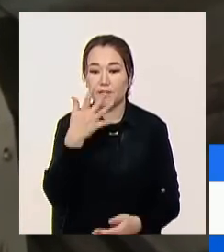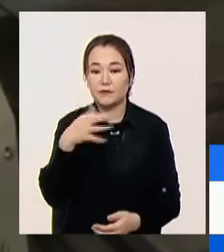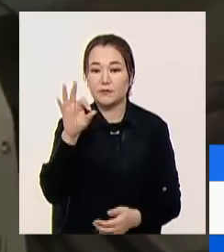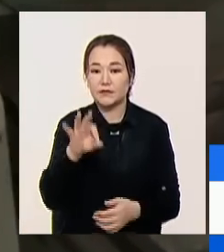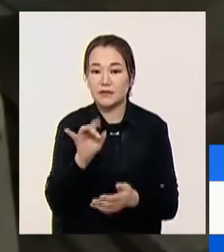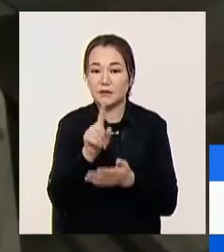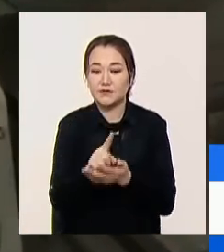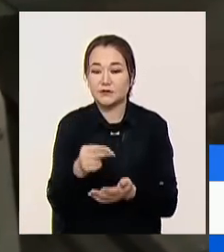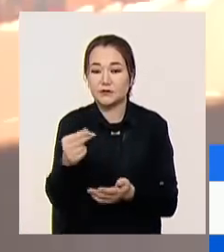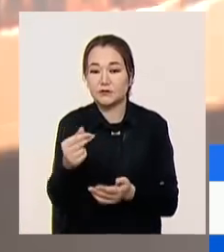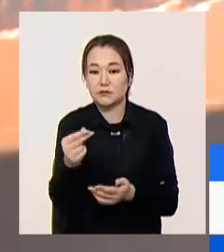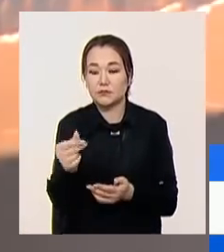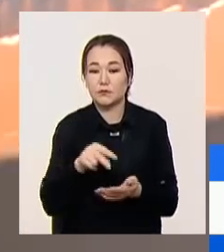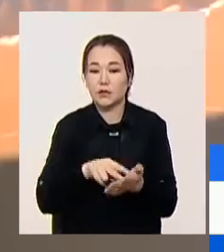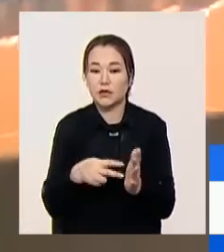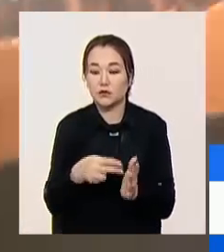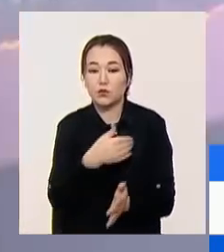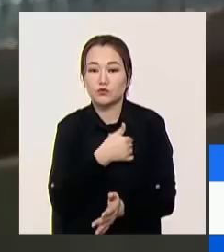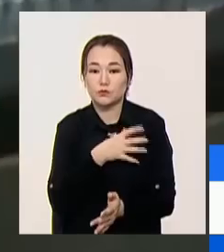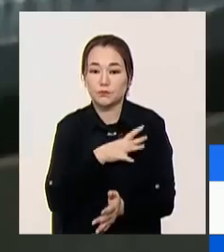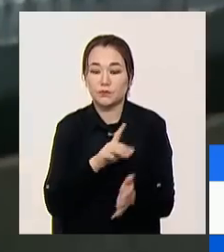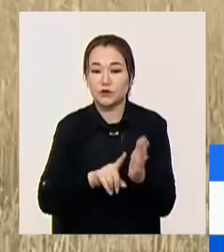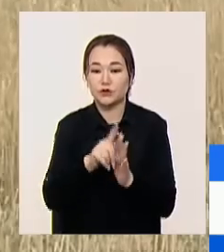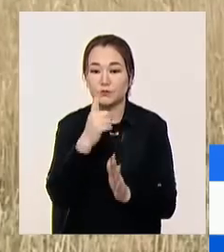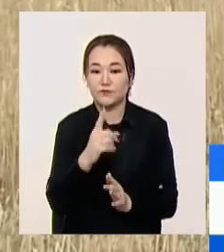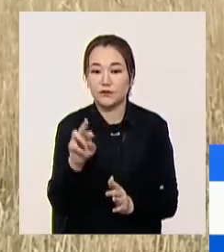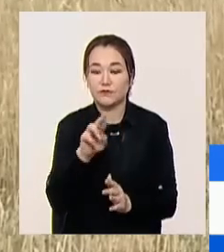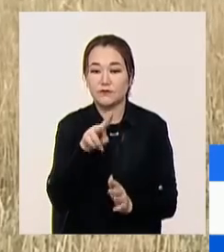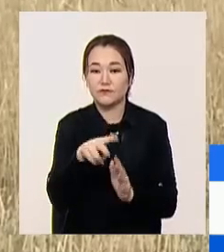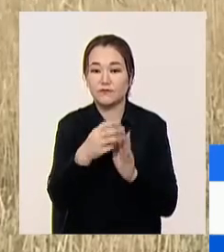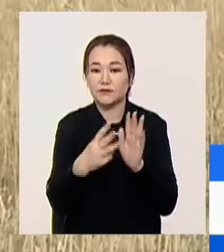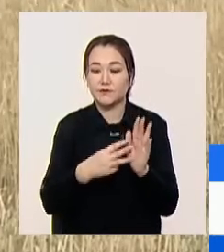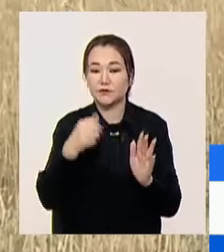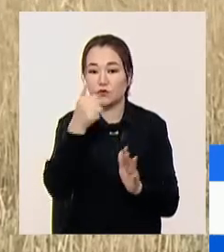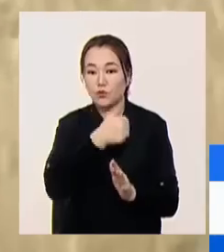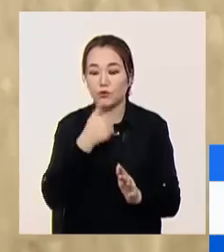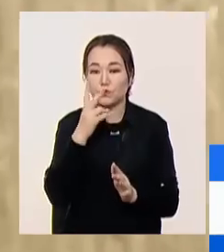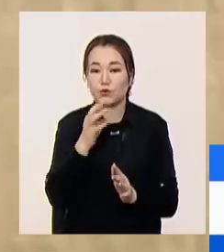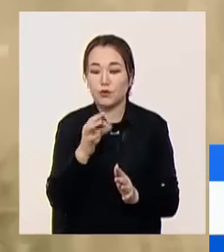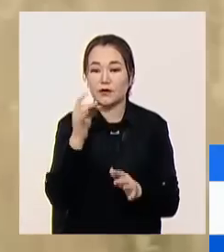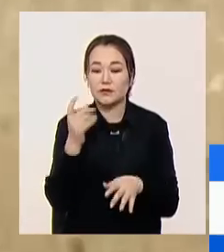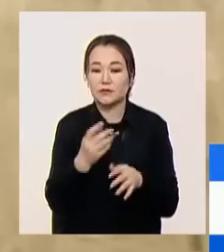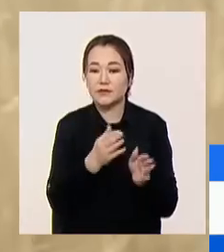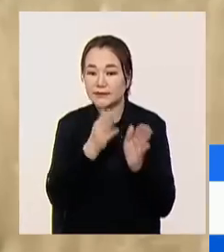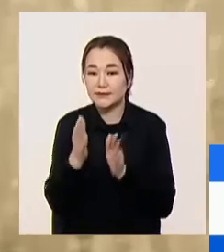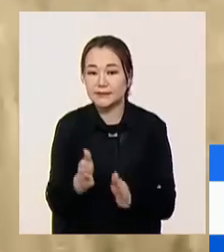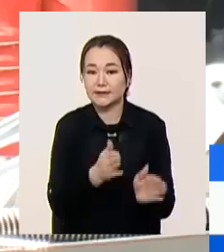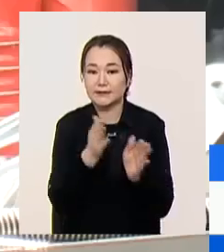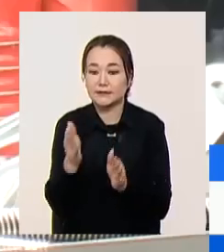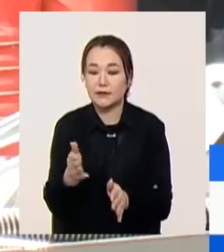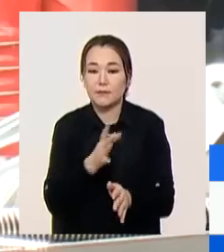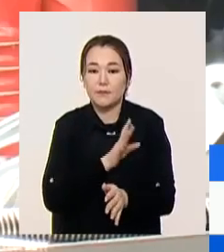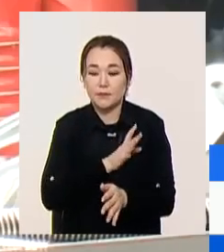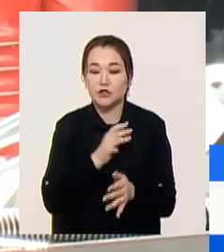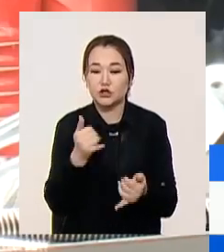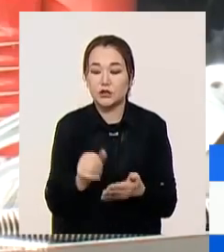5% обязательное отчисление планировали ввести с 1 января 2018 года, однако неоднократно переносили. Сейчас